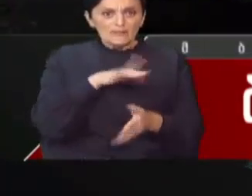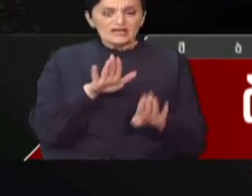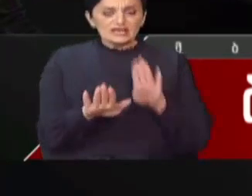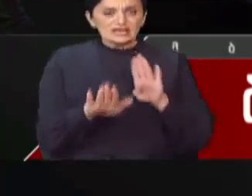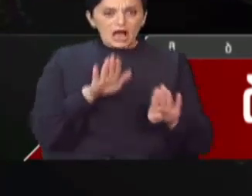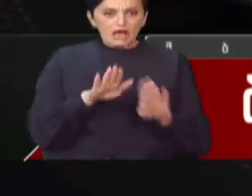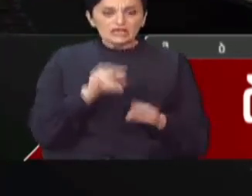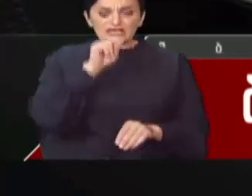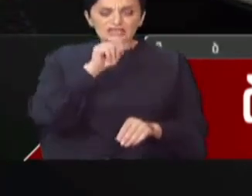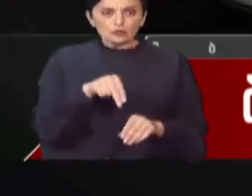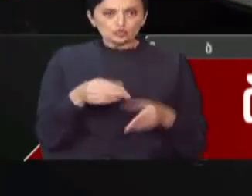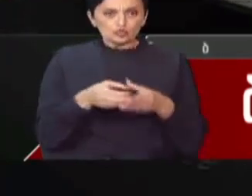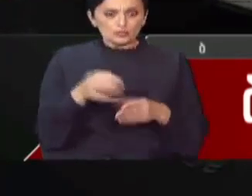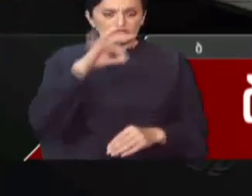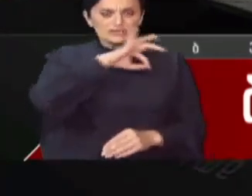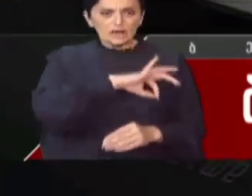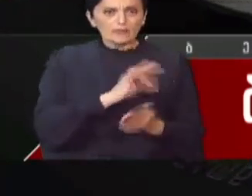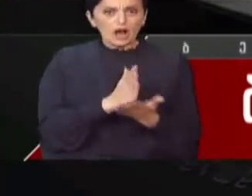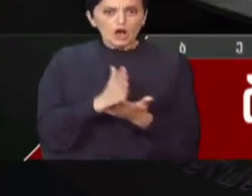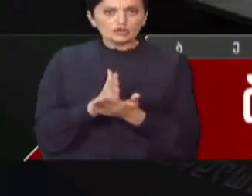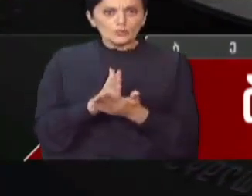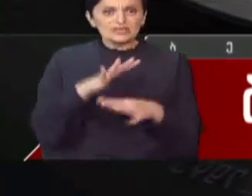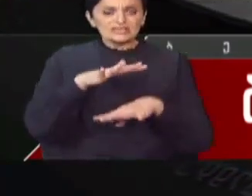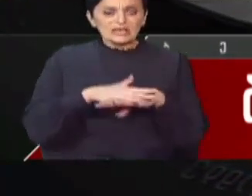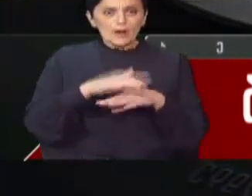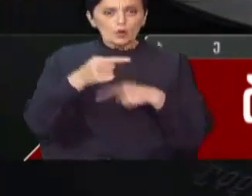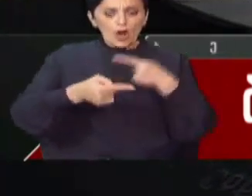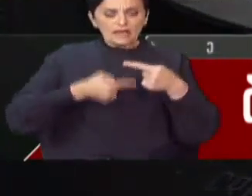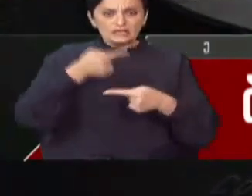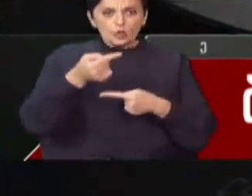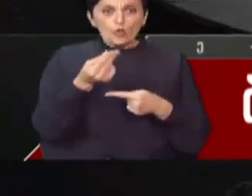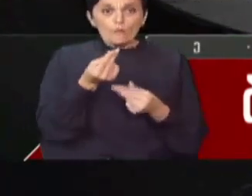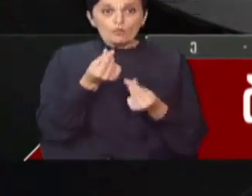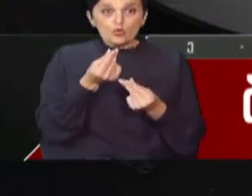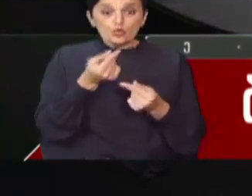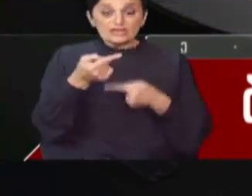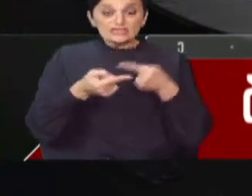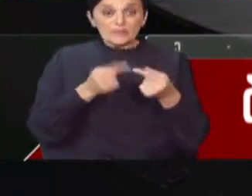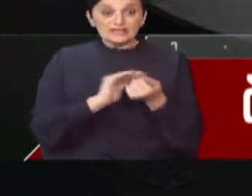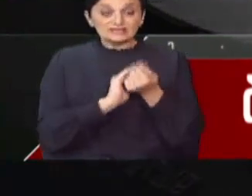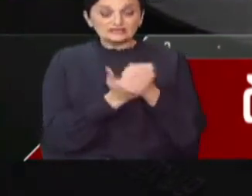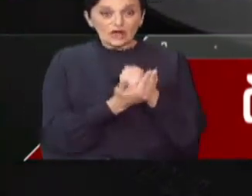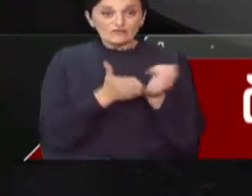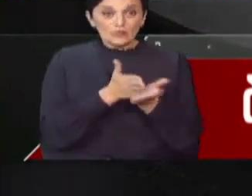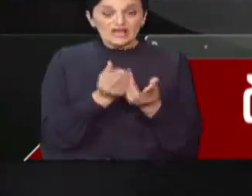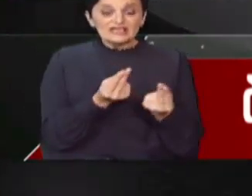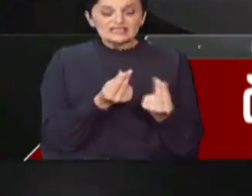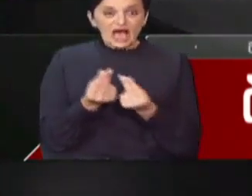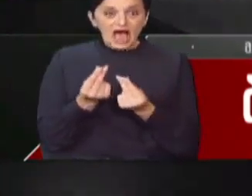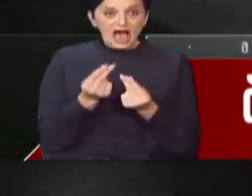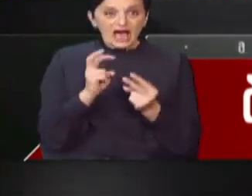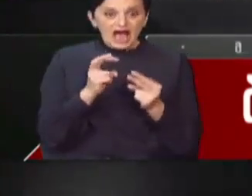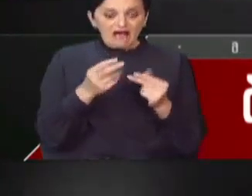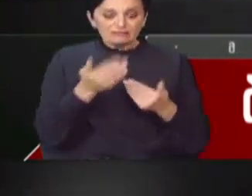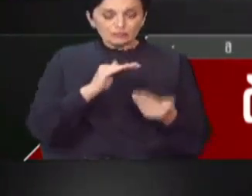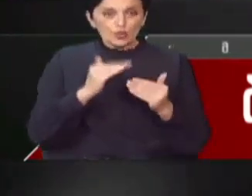განკარგავდნენ დანაშაულებრივი ჯგუფის სარგებლობაში არსებულ საბანკო ანგარიშებს. ფულის წარმომავლობის დამალვის მიზნით თანხებს